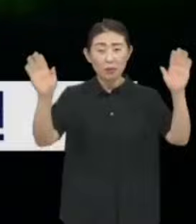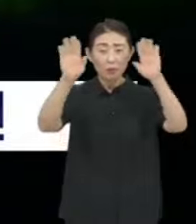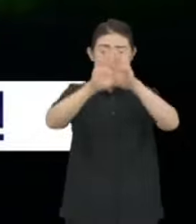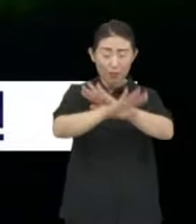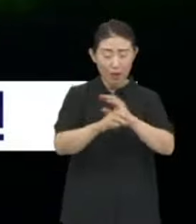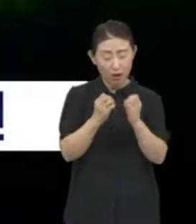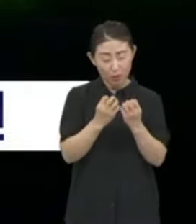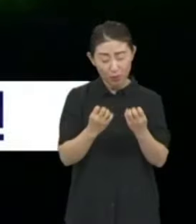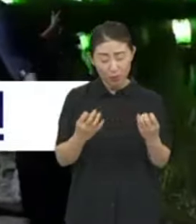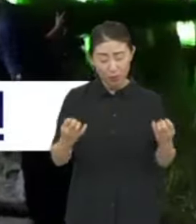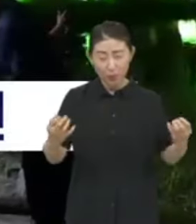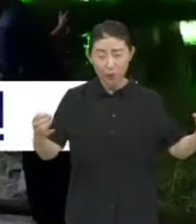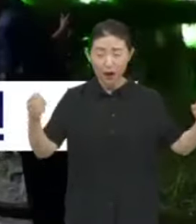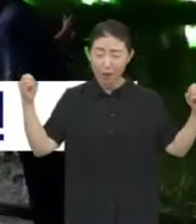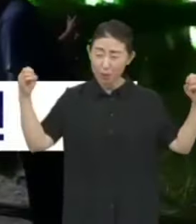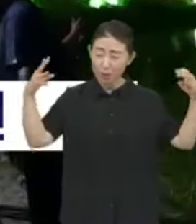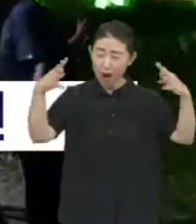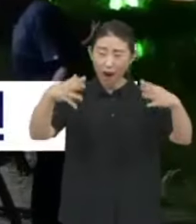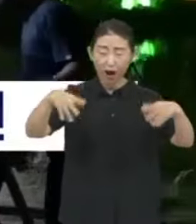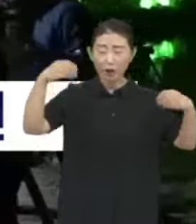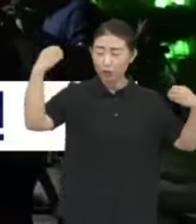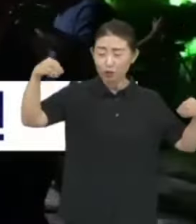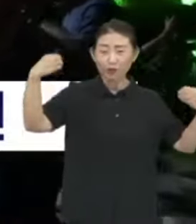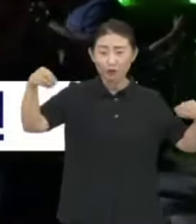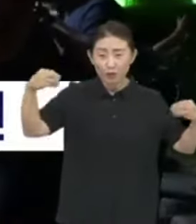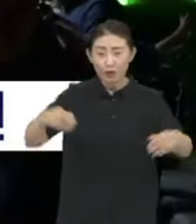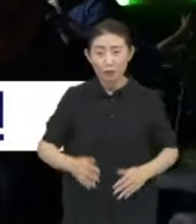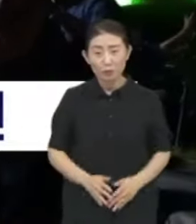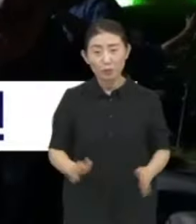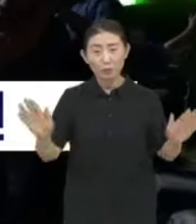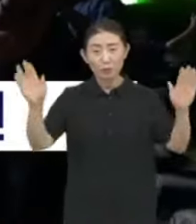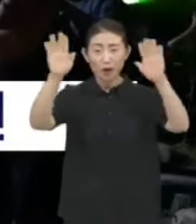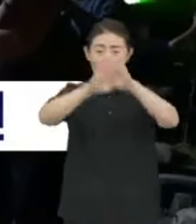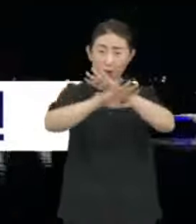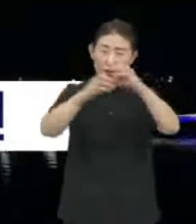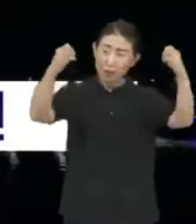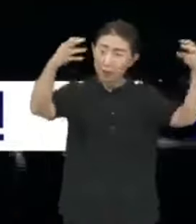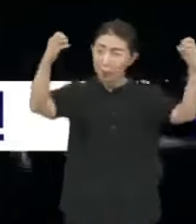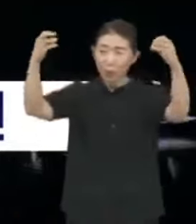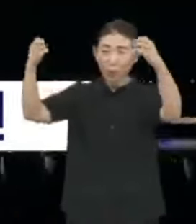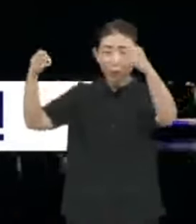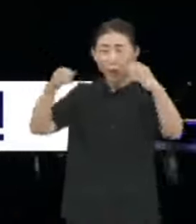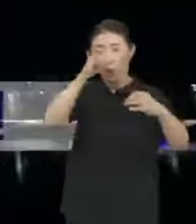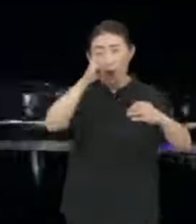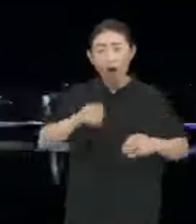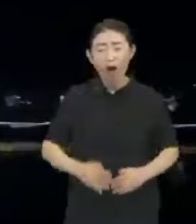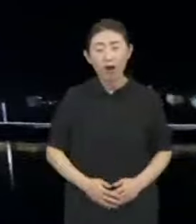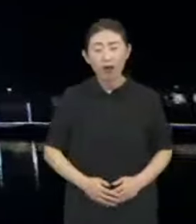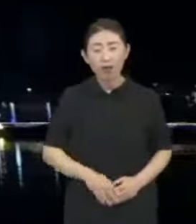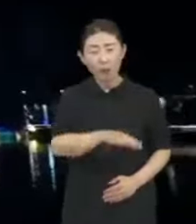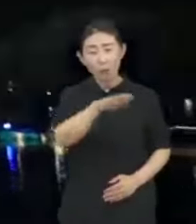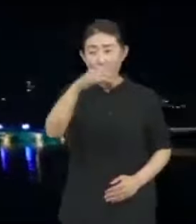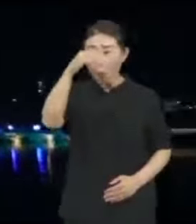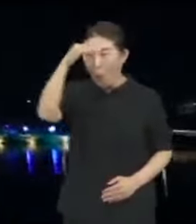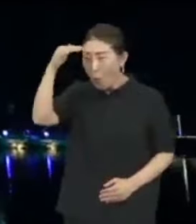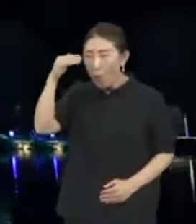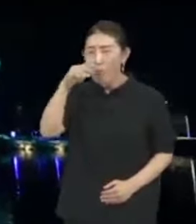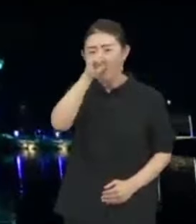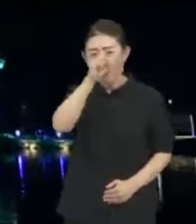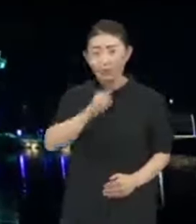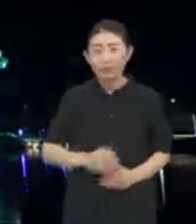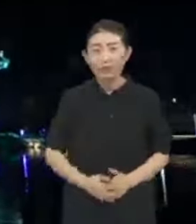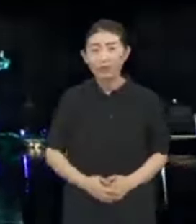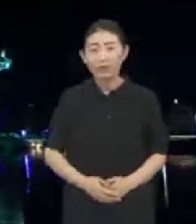환상적이고 웅장한 수상 뮤지컬과 행진이 펼쳐지고 야간 경관 조명도 곳곳에 설치돼 관광객들의 시선을 사로잡을